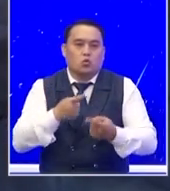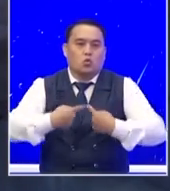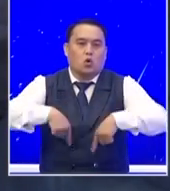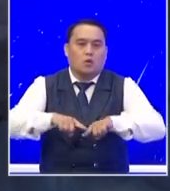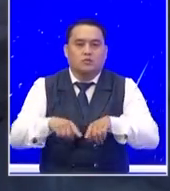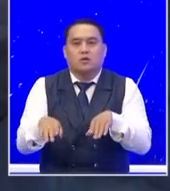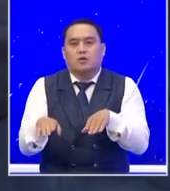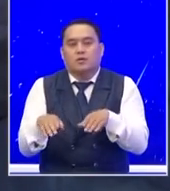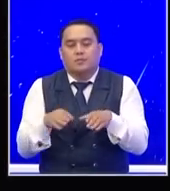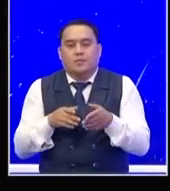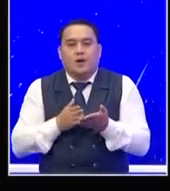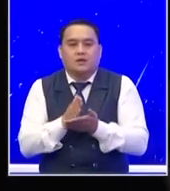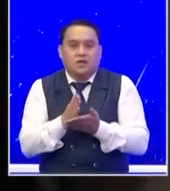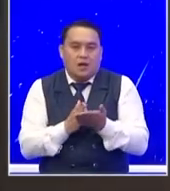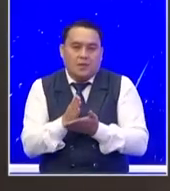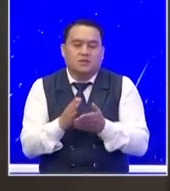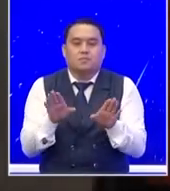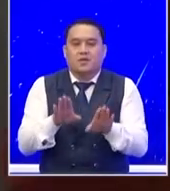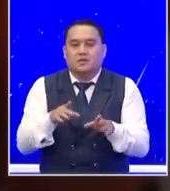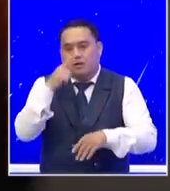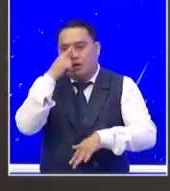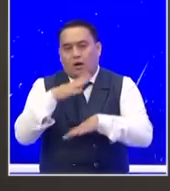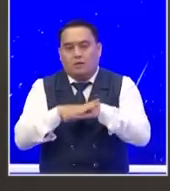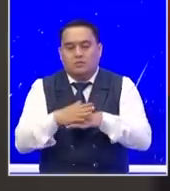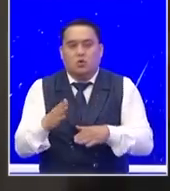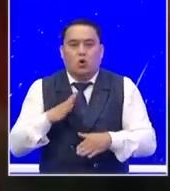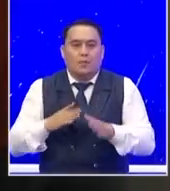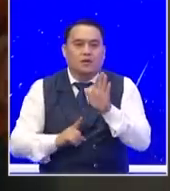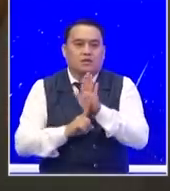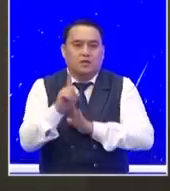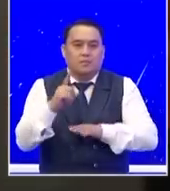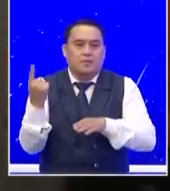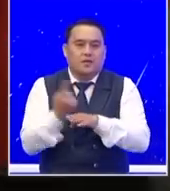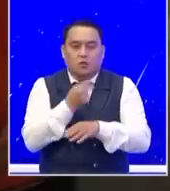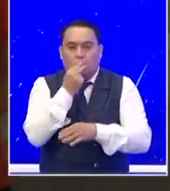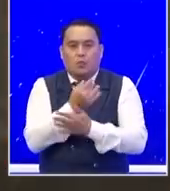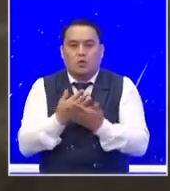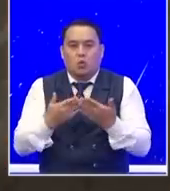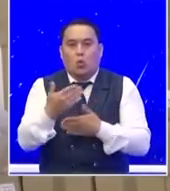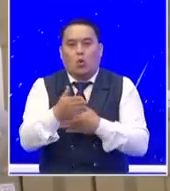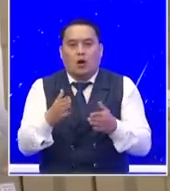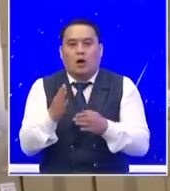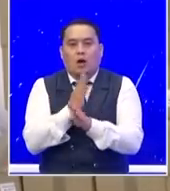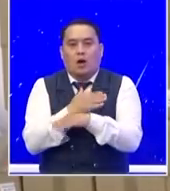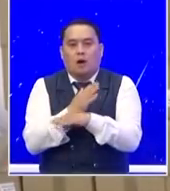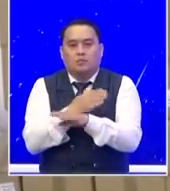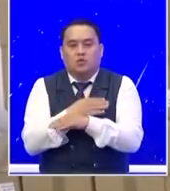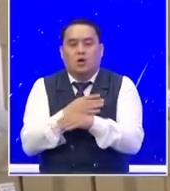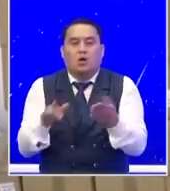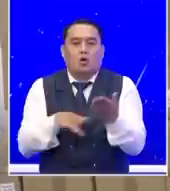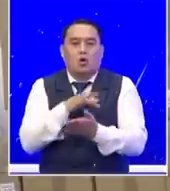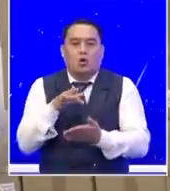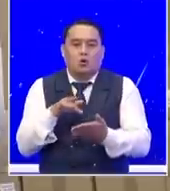облыстық ішкі саясат басқармасы мен жергілікті әкімдік мұрындық болған. Алғашқы азық-түлік толтырылған қораптар қапшағайлық отбасыларға